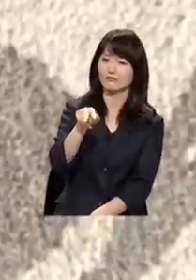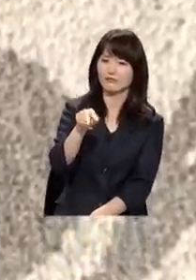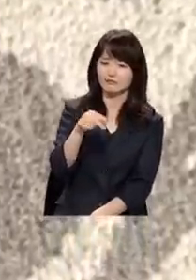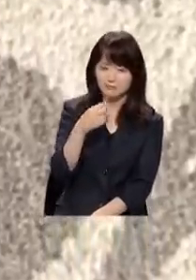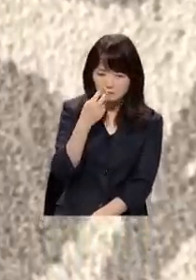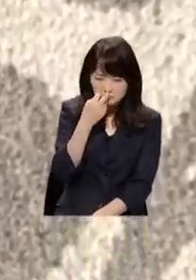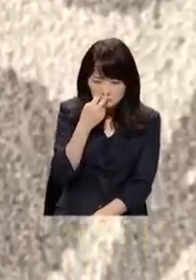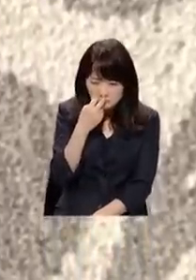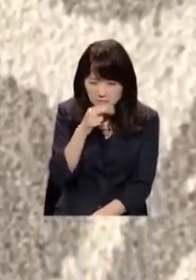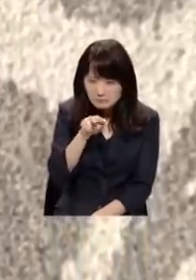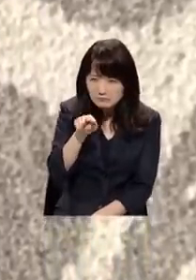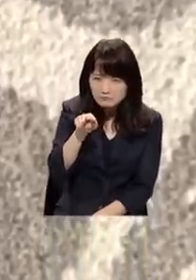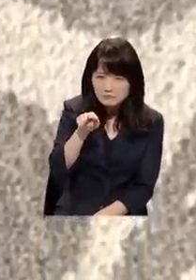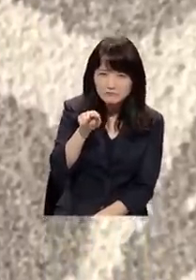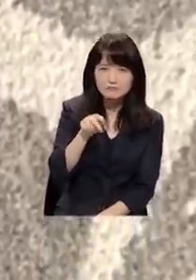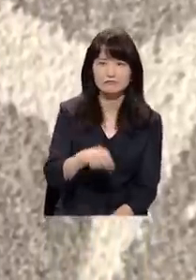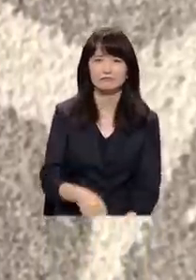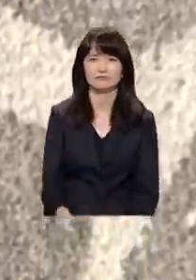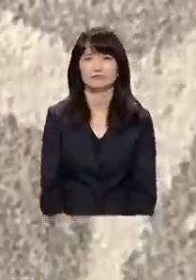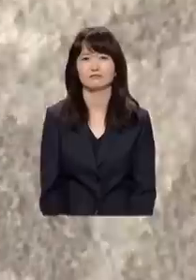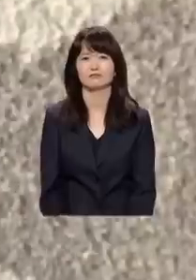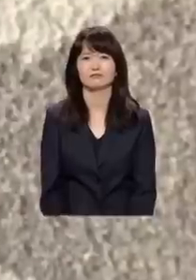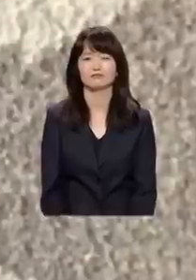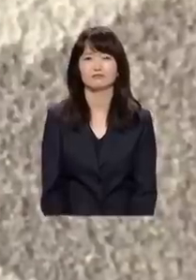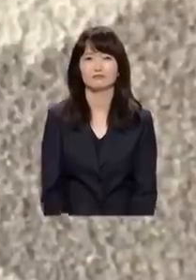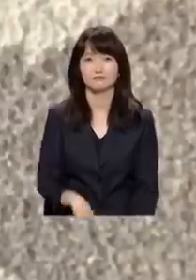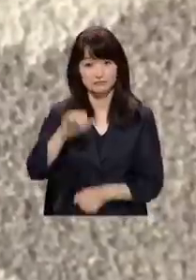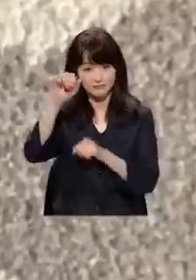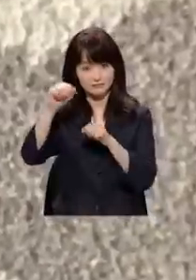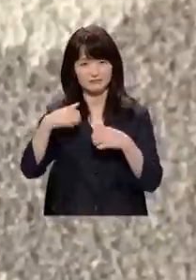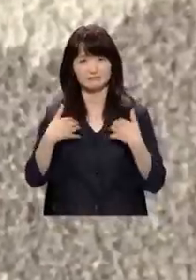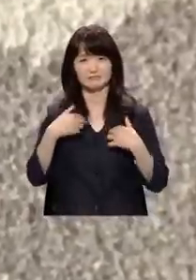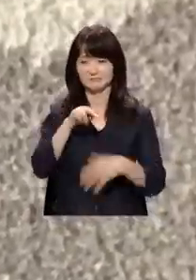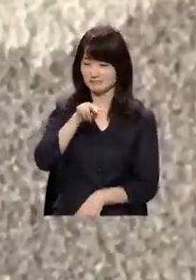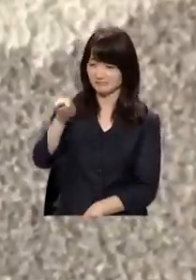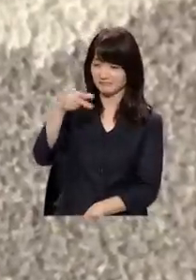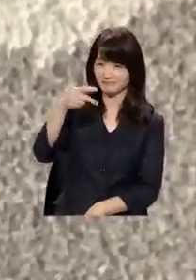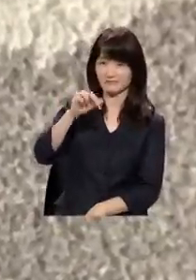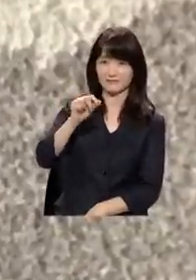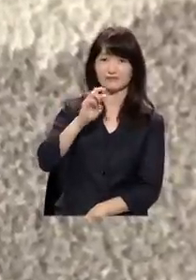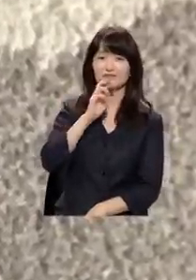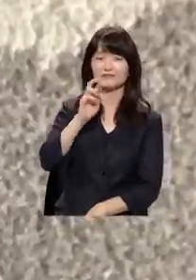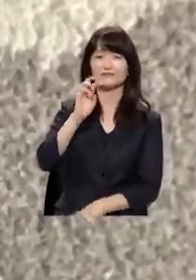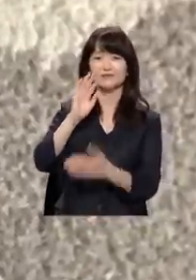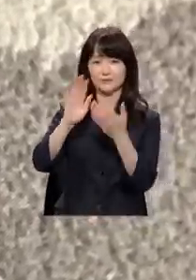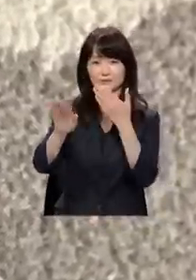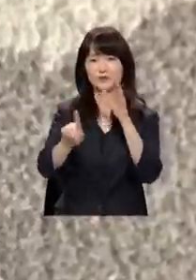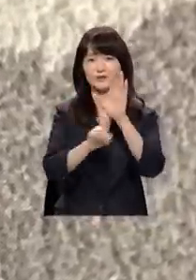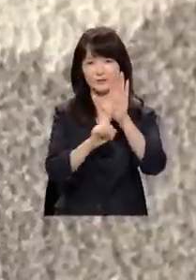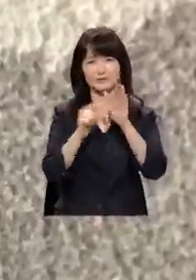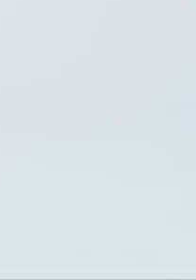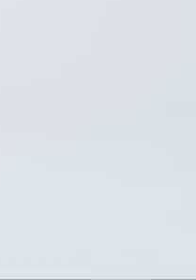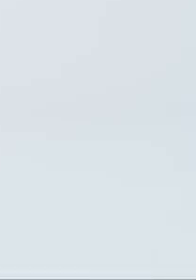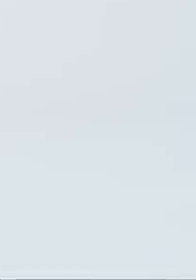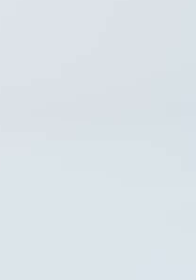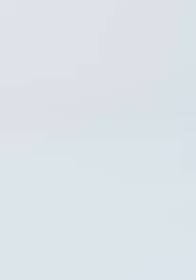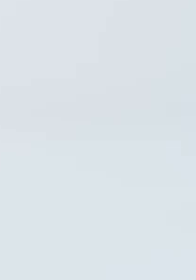있었단 말이죠 하하 자 동물도 즐겨보는 사건 반장 30초 뒤에 돌아옵니다